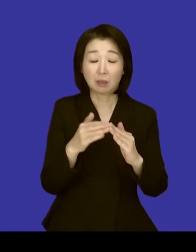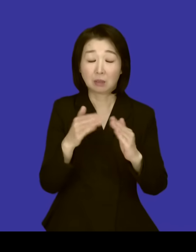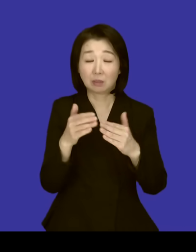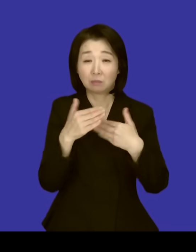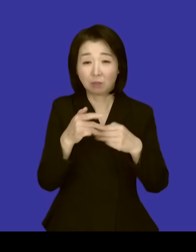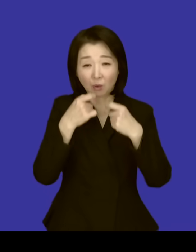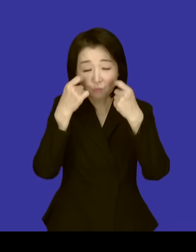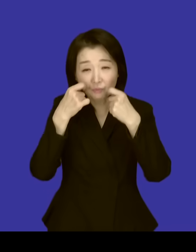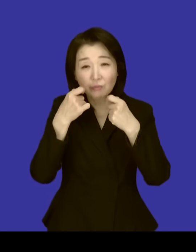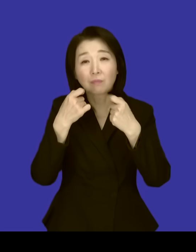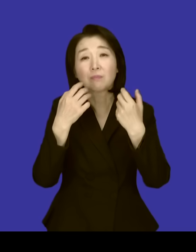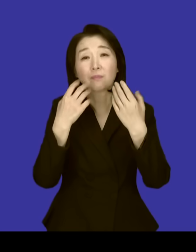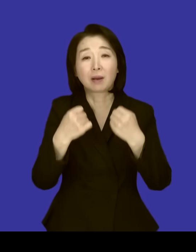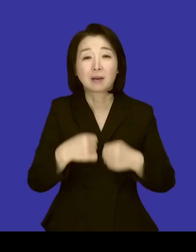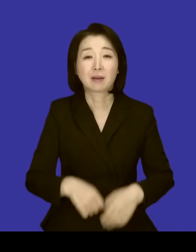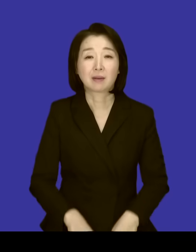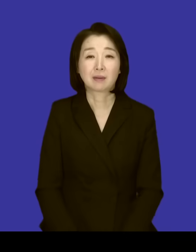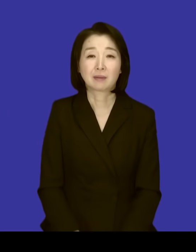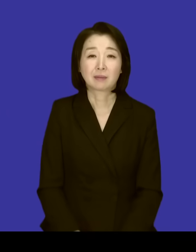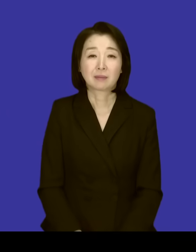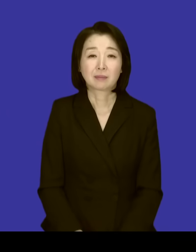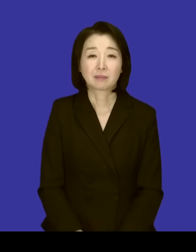닫고 혼자 우는 날이 많았거든요.